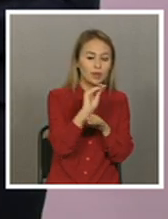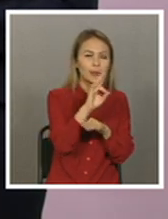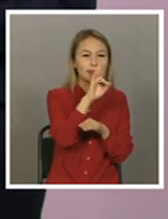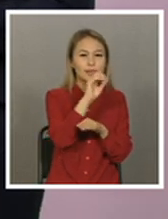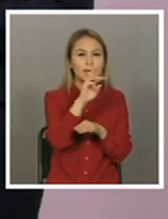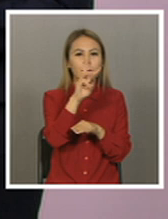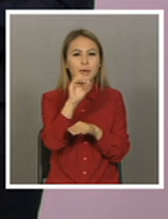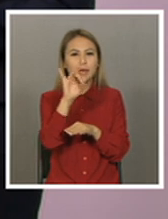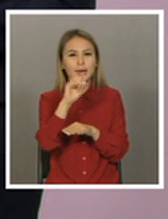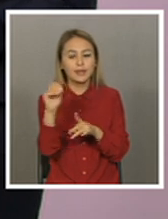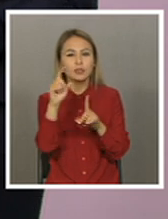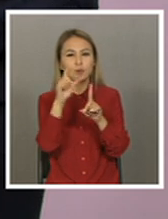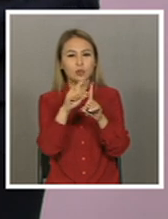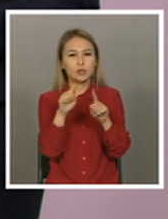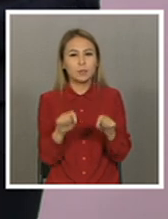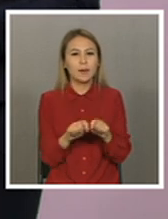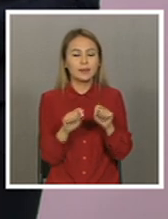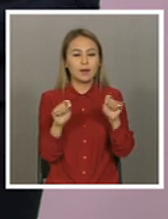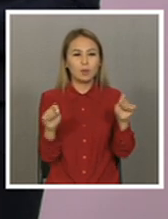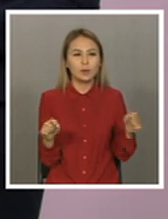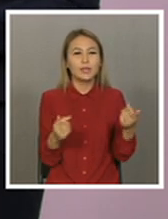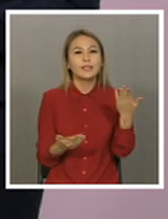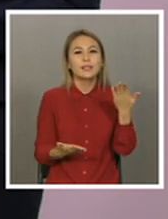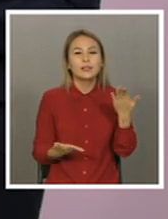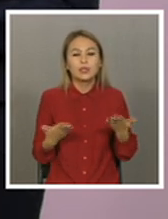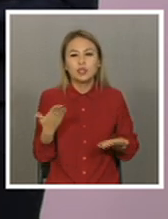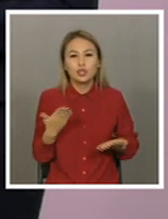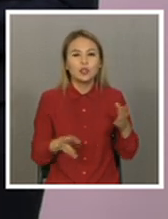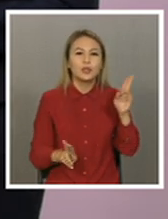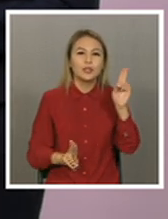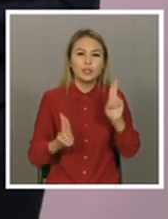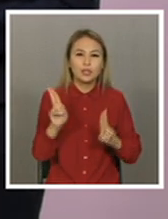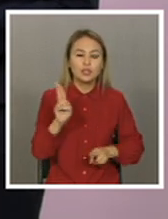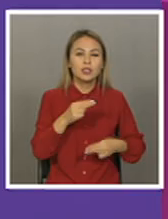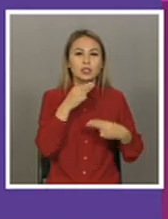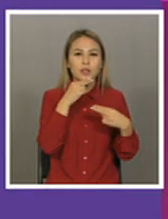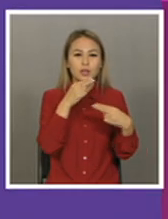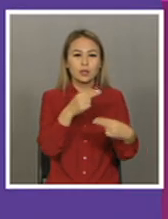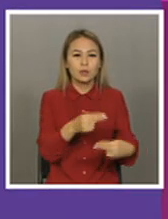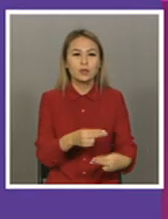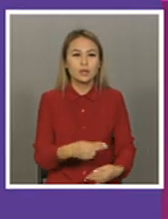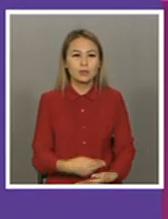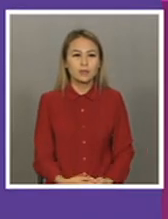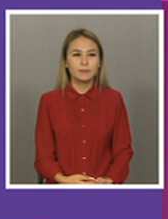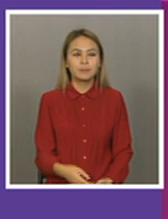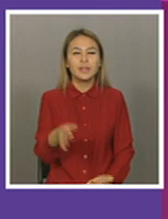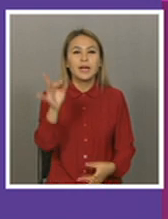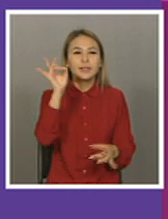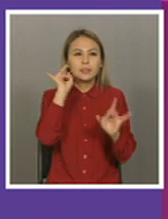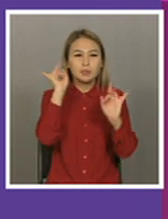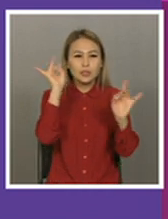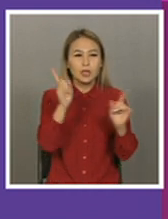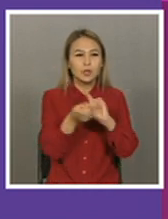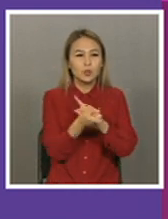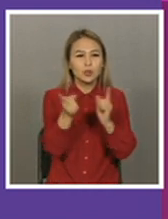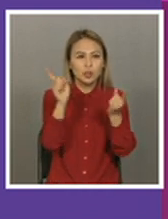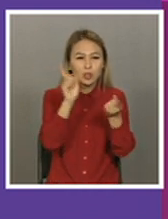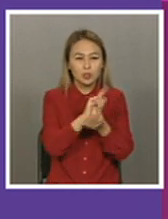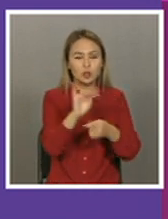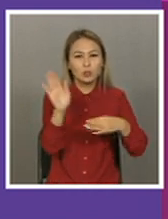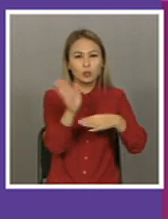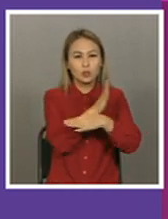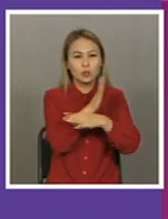сөзі пайда болды. Ендеше ережеге назар аударамыз. Дыбыстардың өзгеруінен